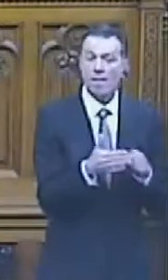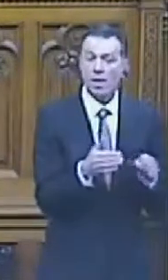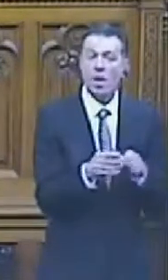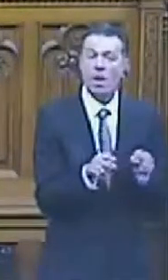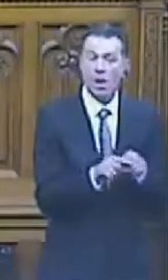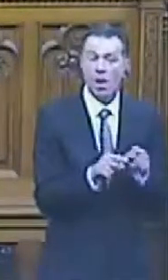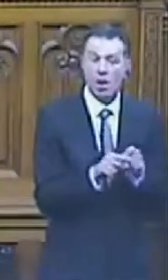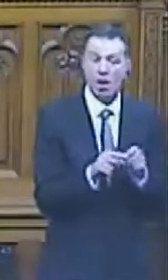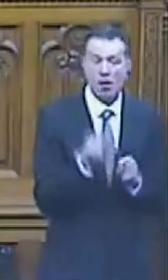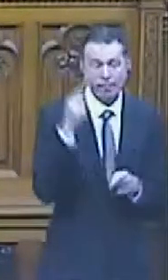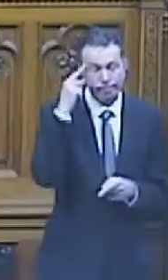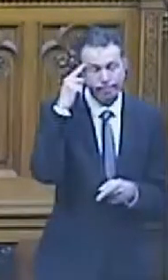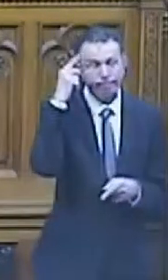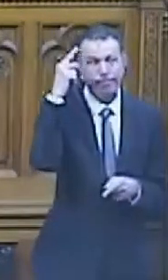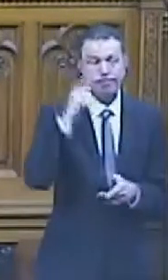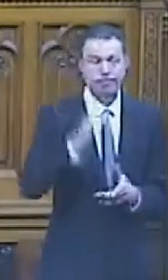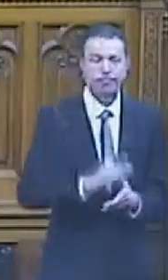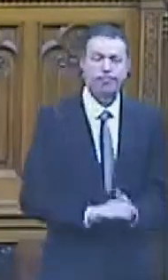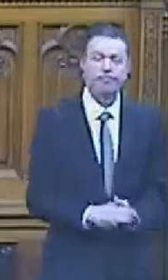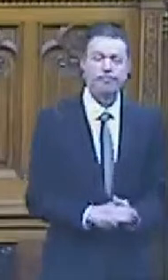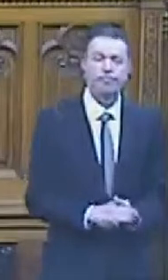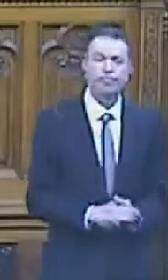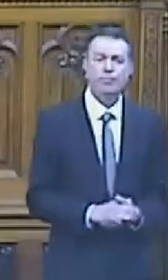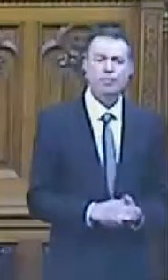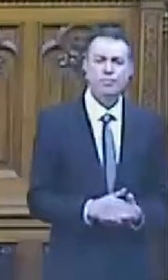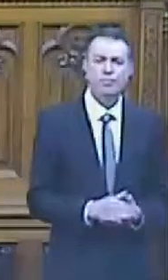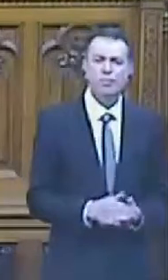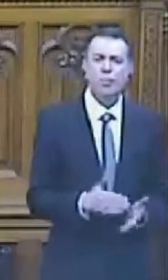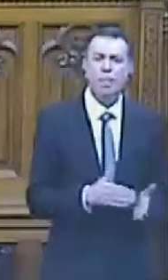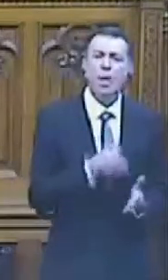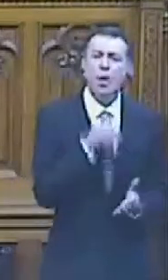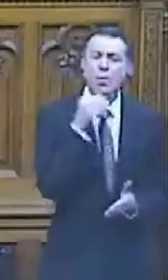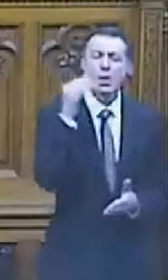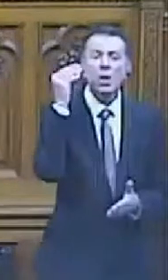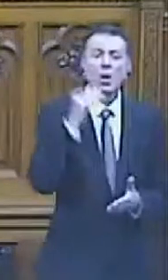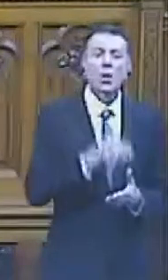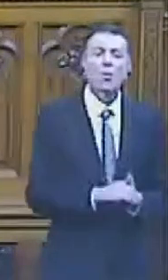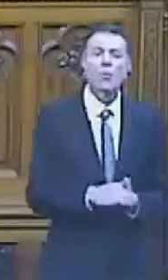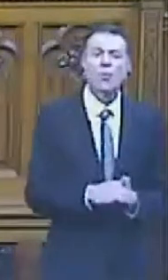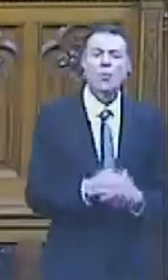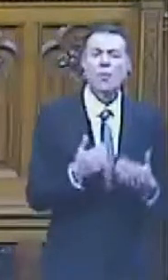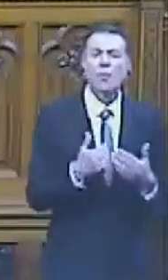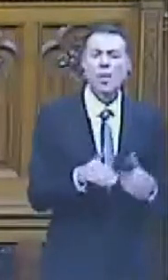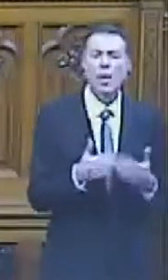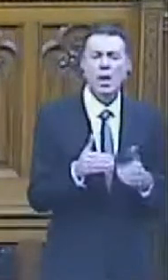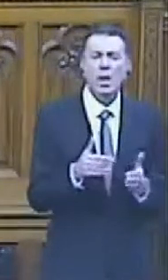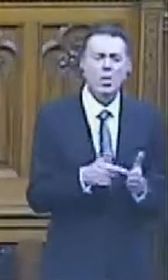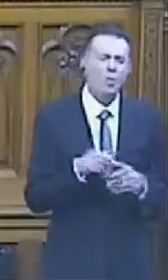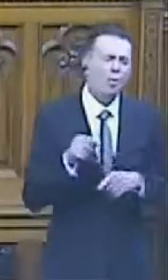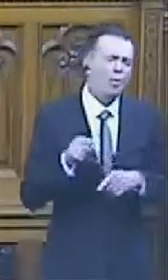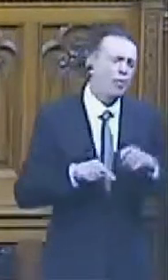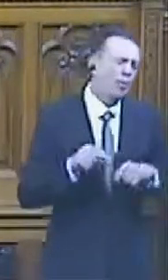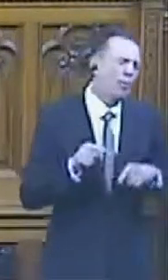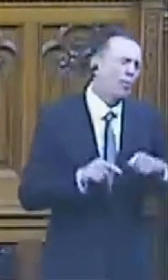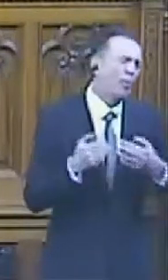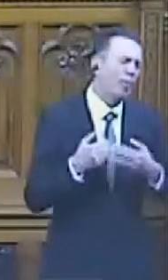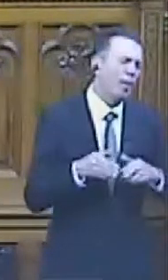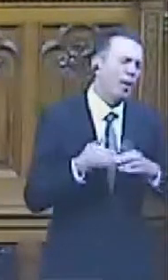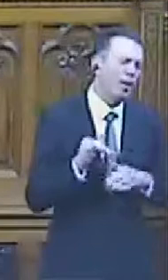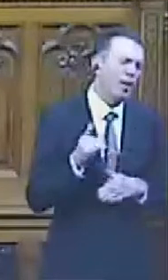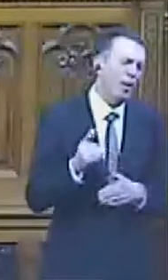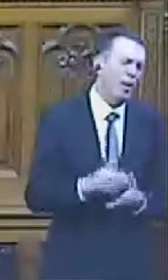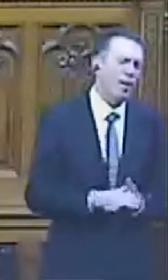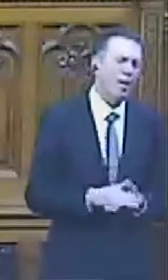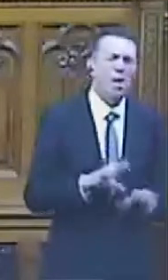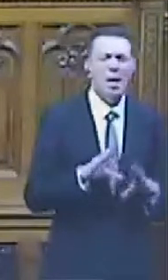genauso berücksichtigen. Und da brauchen Sie nicht glauben, die mehr, die oftmals von diversen Gutmenschen erzählt wird, ja,